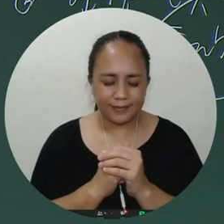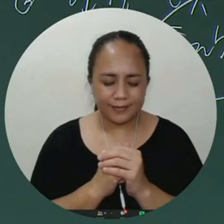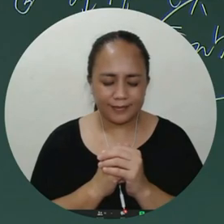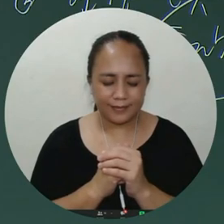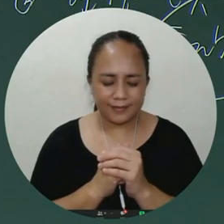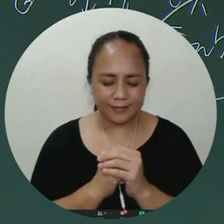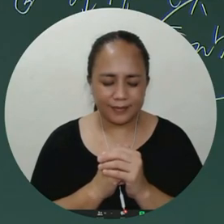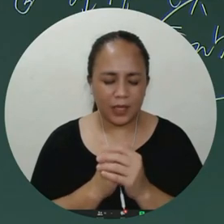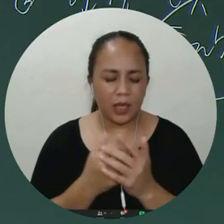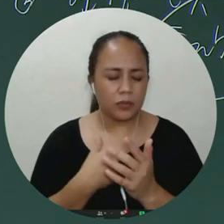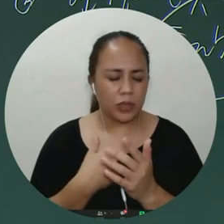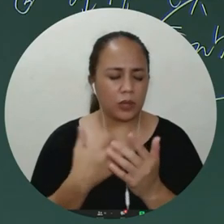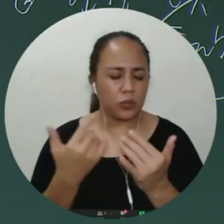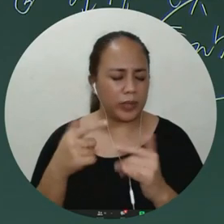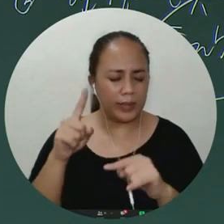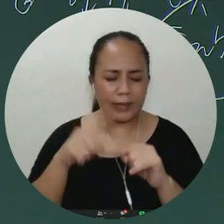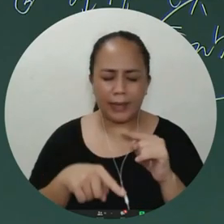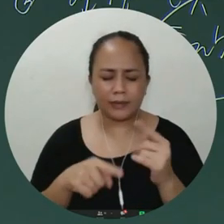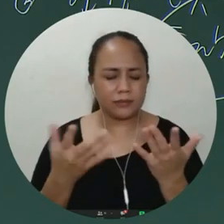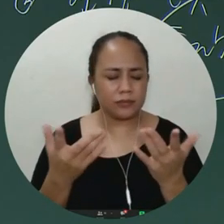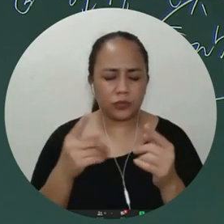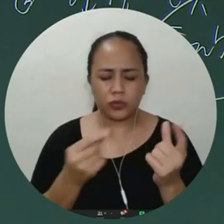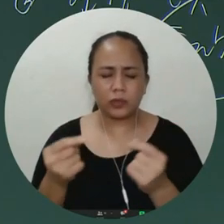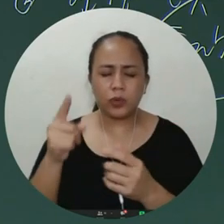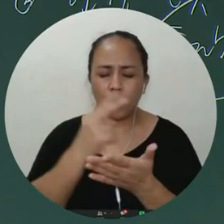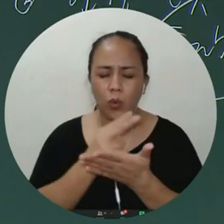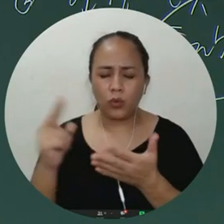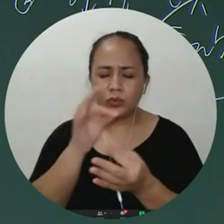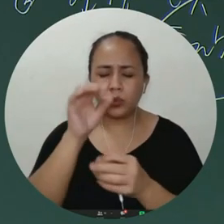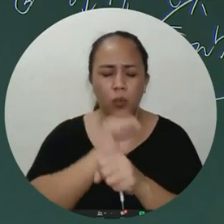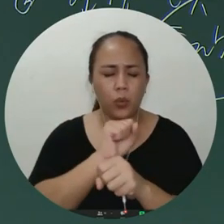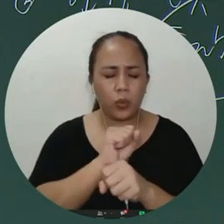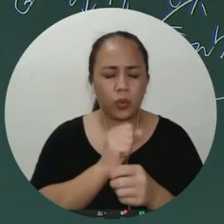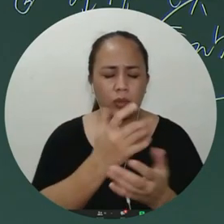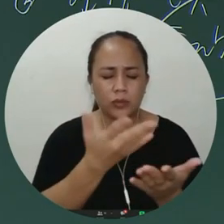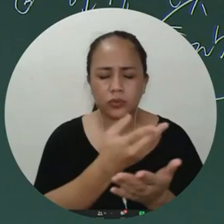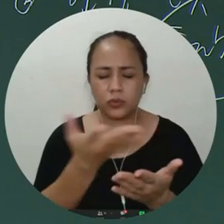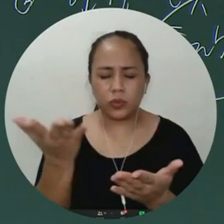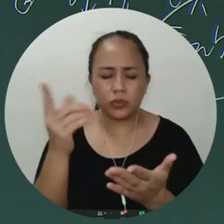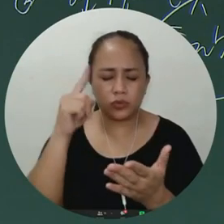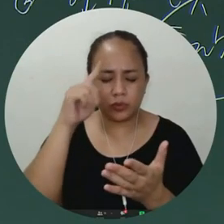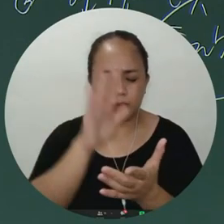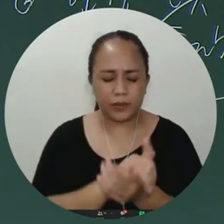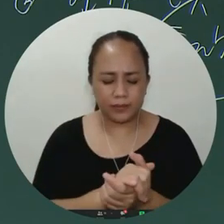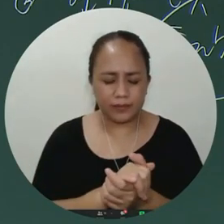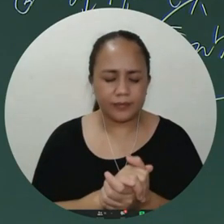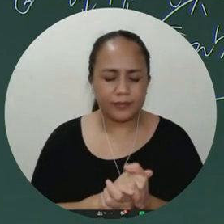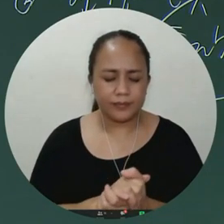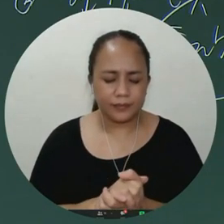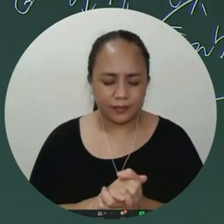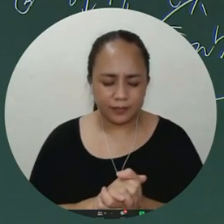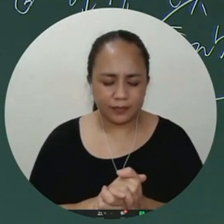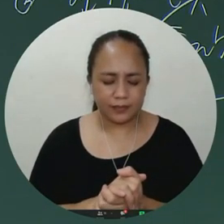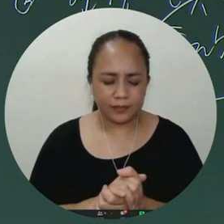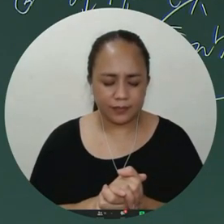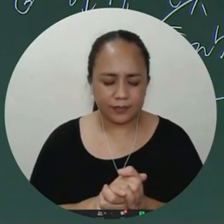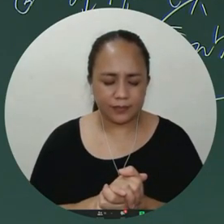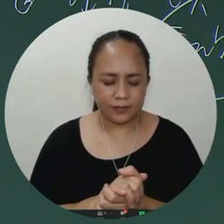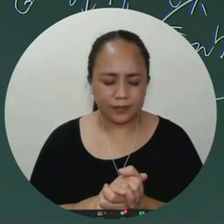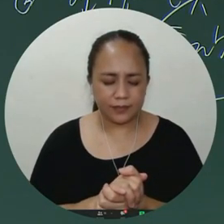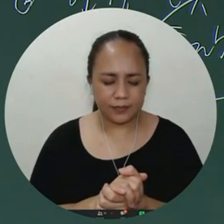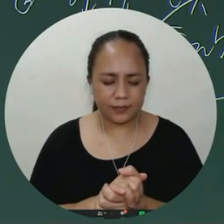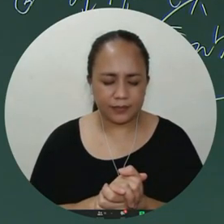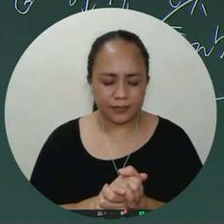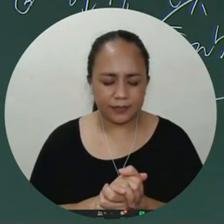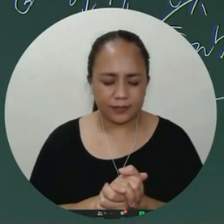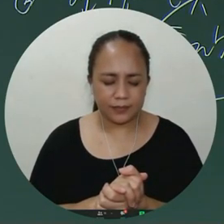믿습니다. And although we cannot do this, I believe that the Holy Spirit will work upon those who believe. 모두가 다 환경을 뛰어넘어서 empowering 리더가 다 되게